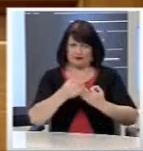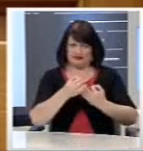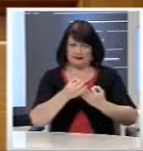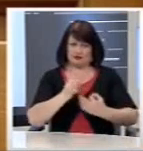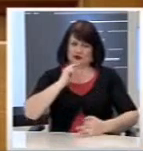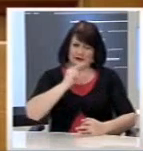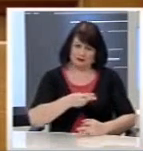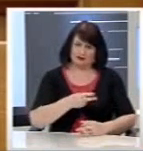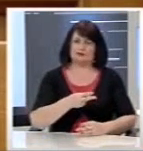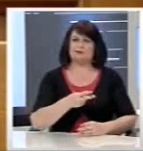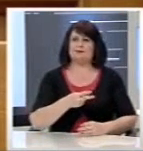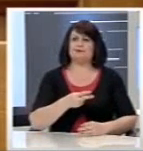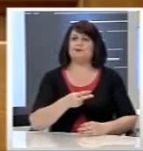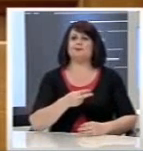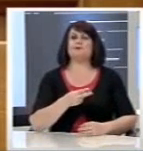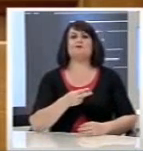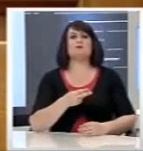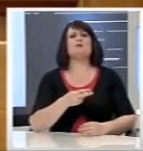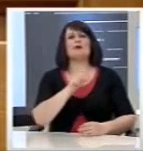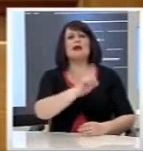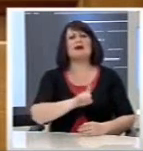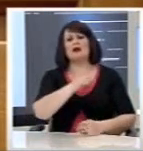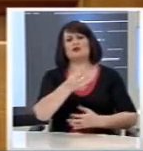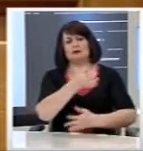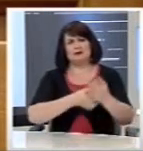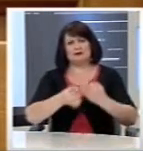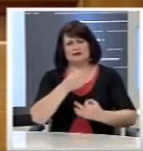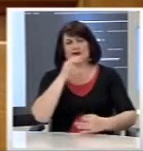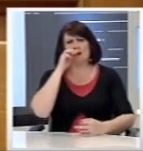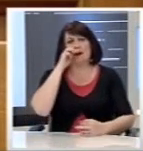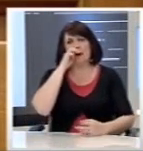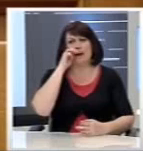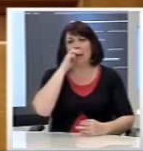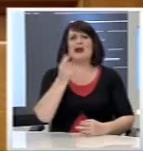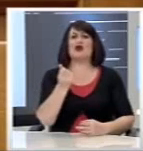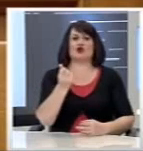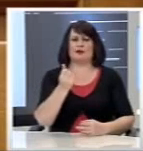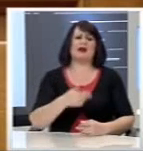Όπου στο πρώτο μισό της ομιλίας δεν μιλήσατε για την οικονομία,